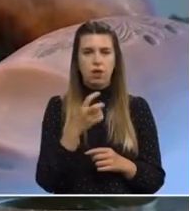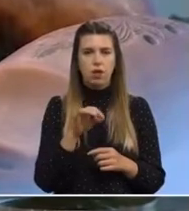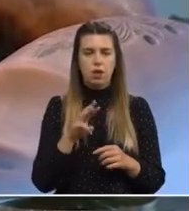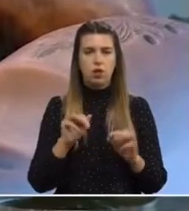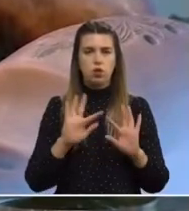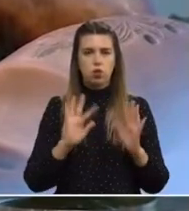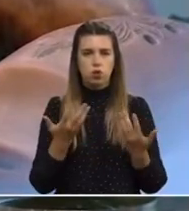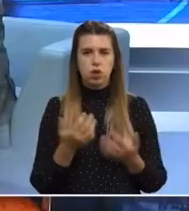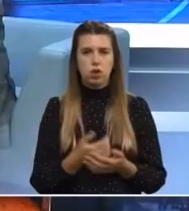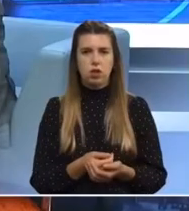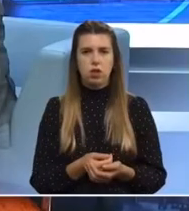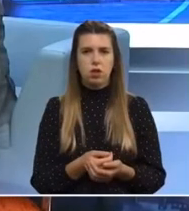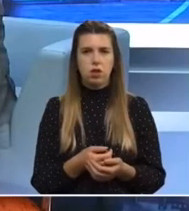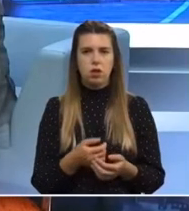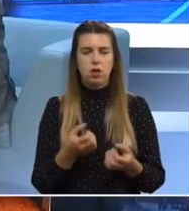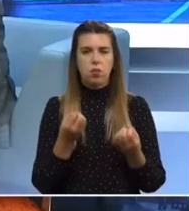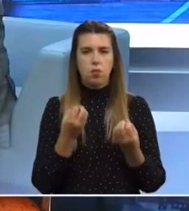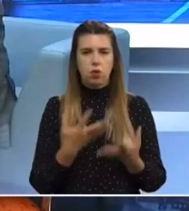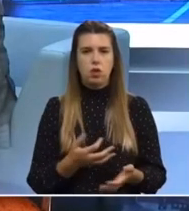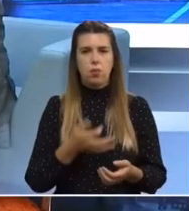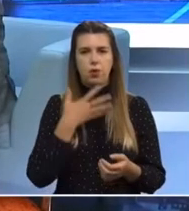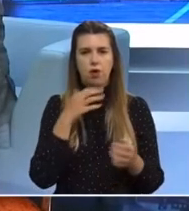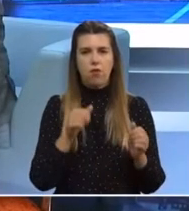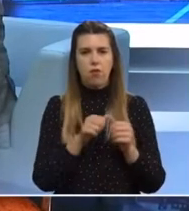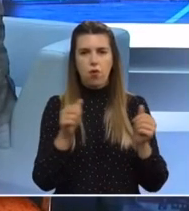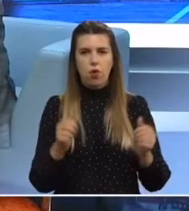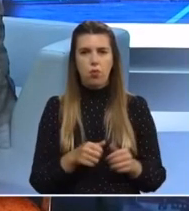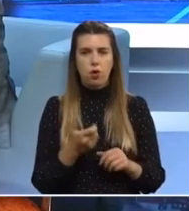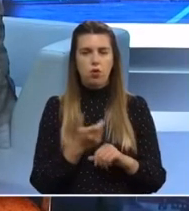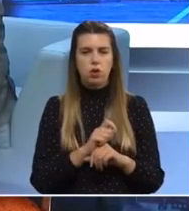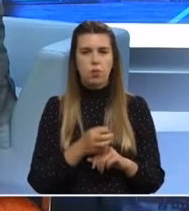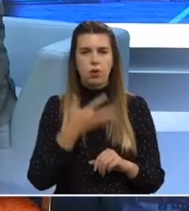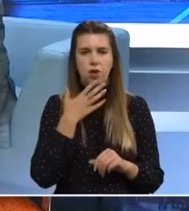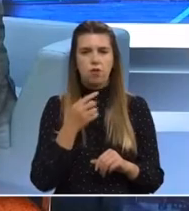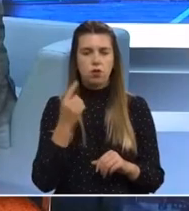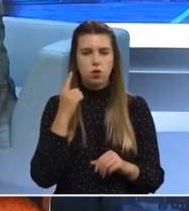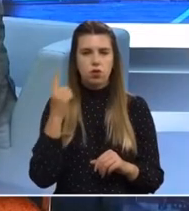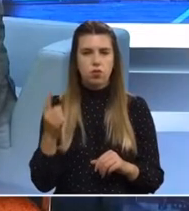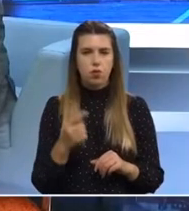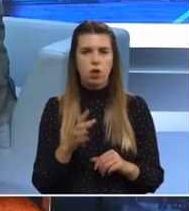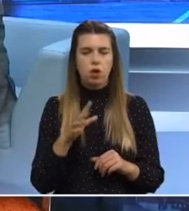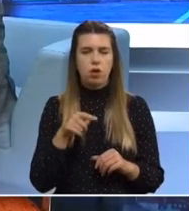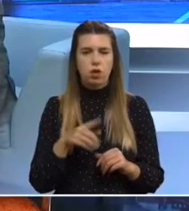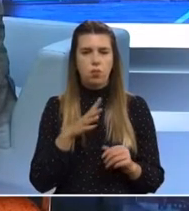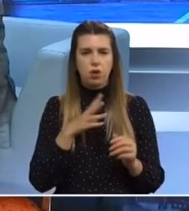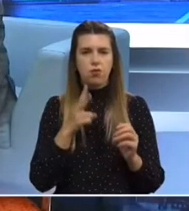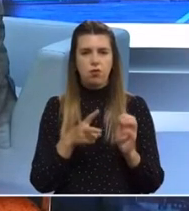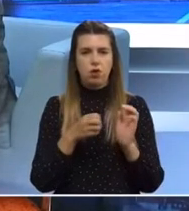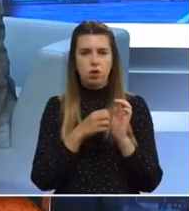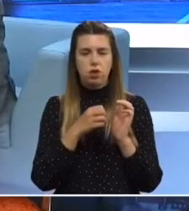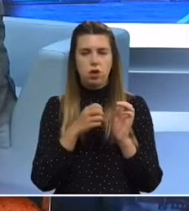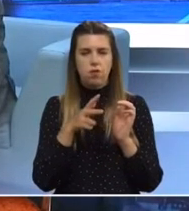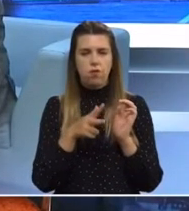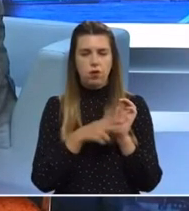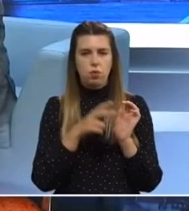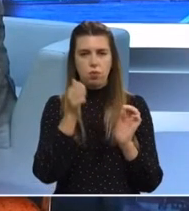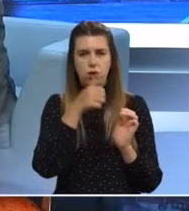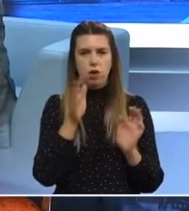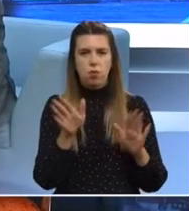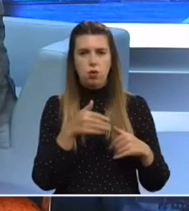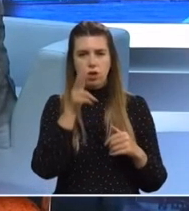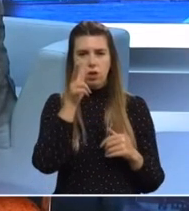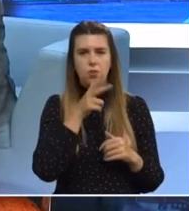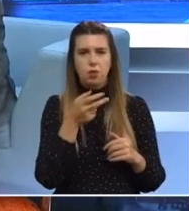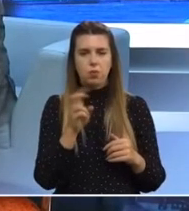флейтам случайно. Ну, то есть мне просто понравилась форма и безумно понравился звук. Это было в 2008 году. Угу. И